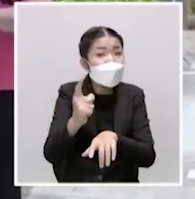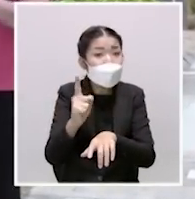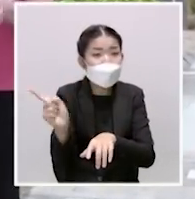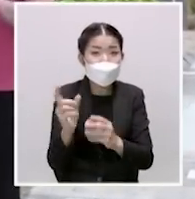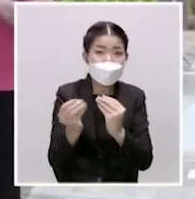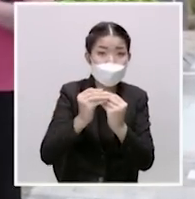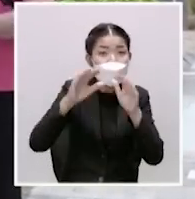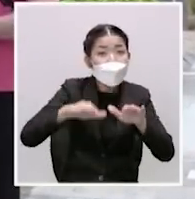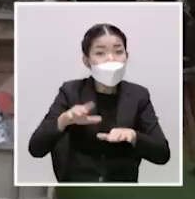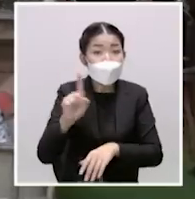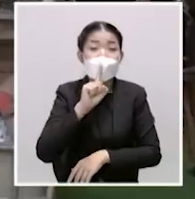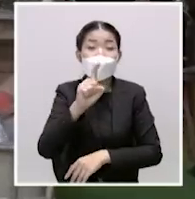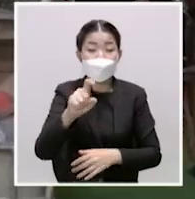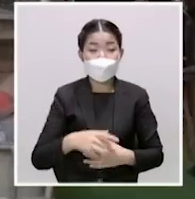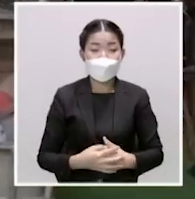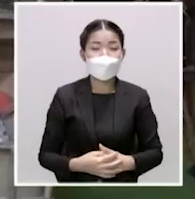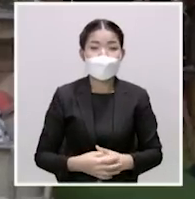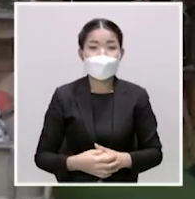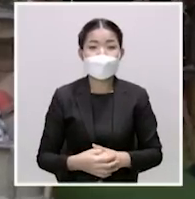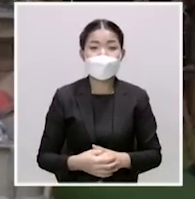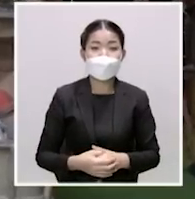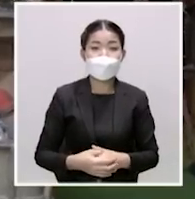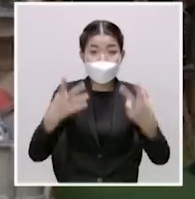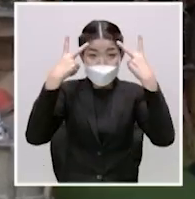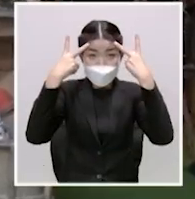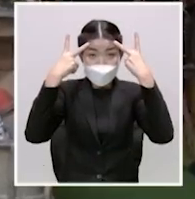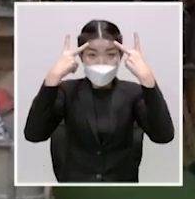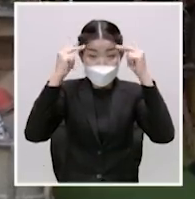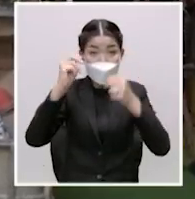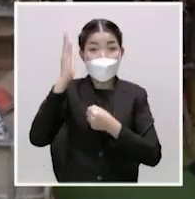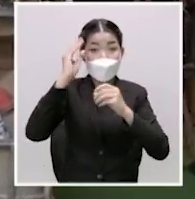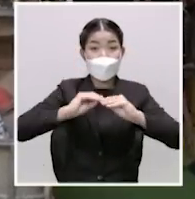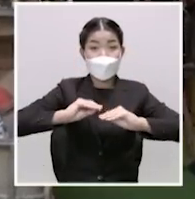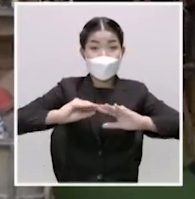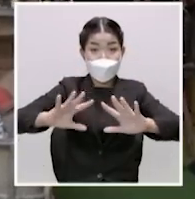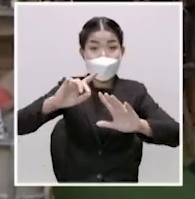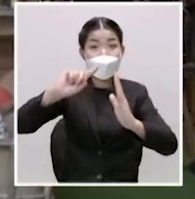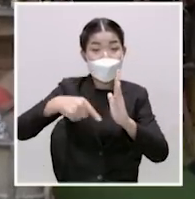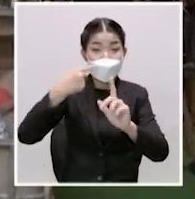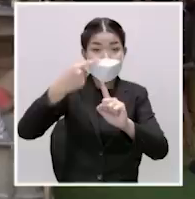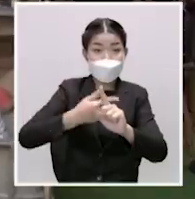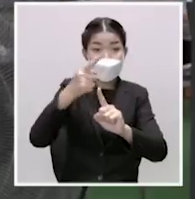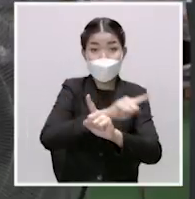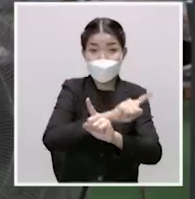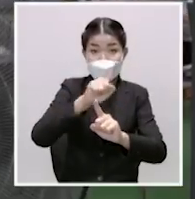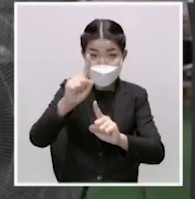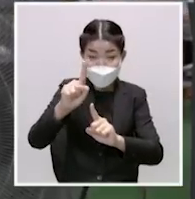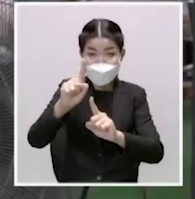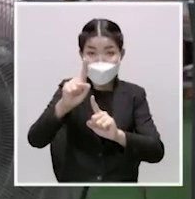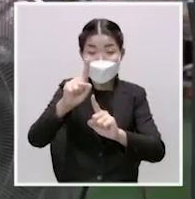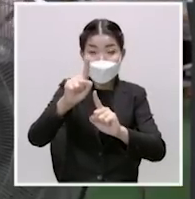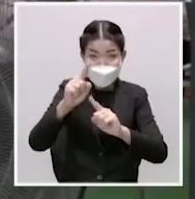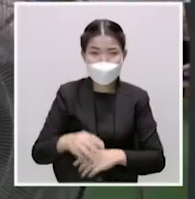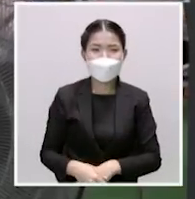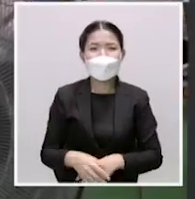ะ คือเรียนอย่างนี้นะครับตั้งแต่นะครับท่านนายกประกาศวันที่1พฤศจิกายนเทสโกหลายกิจการเริ่มเรียกพนักงานเก่